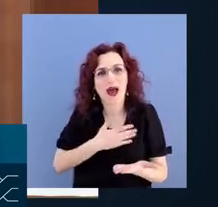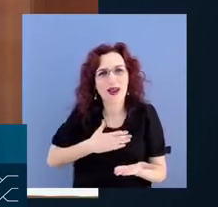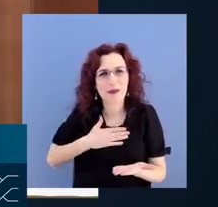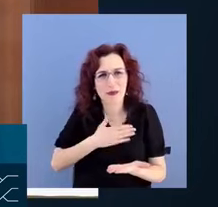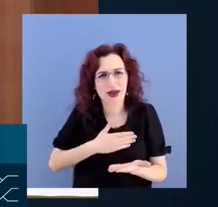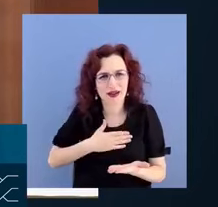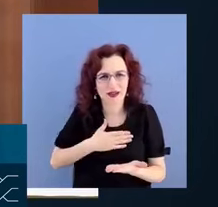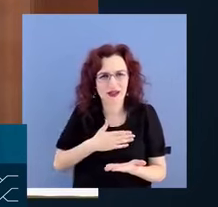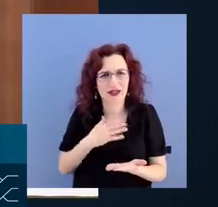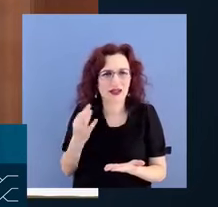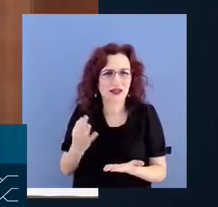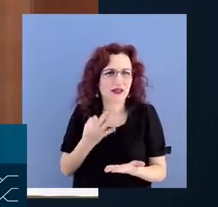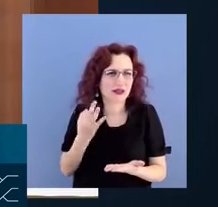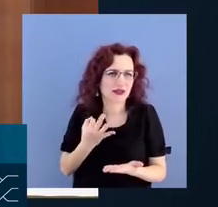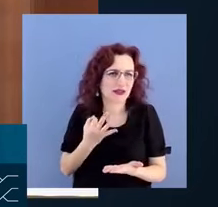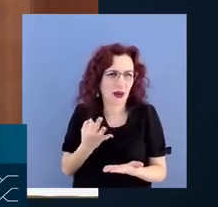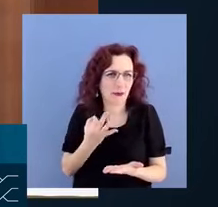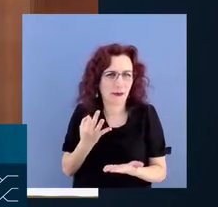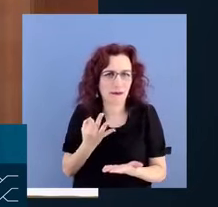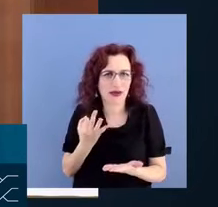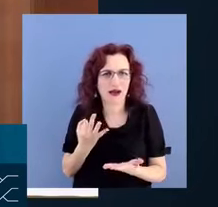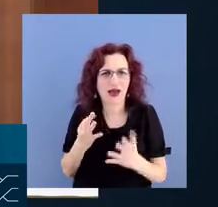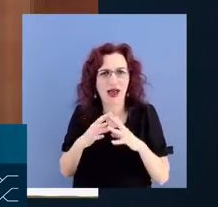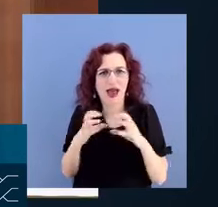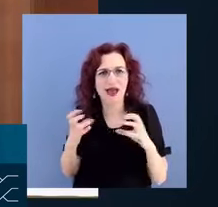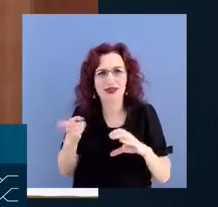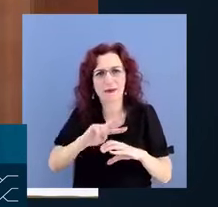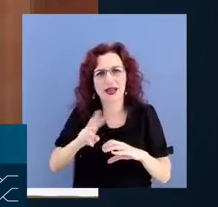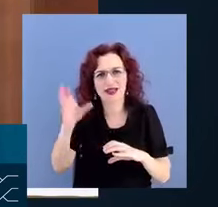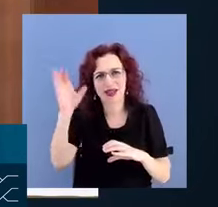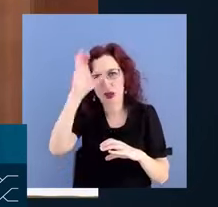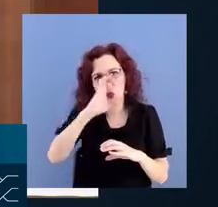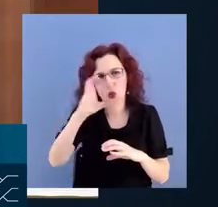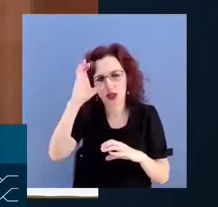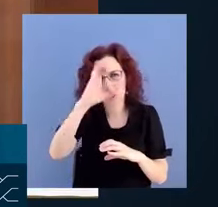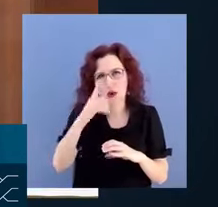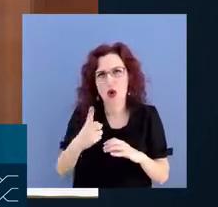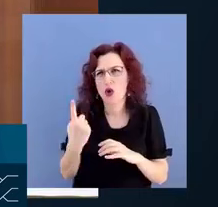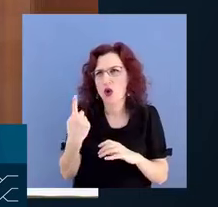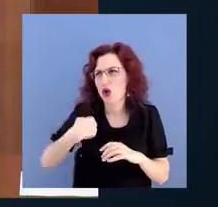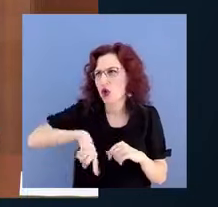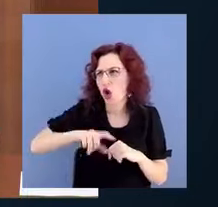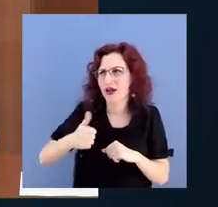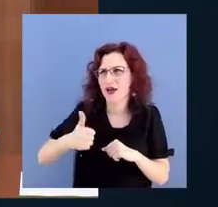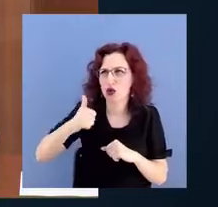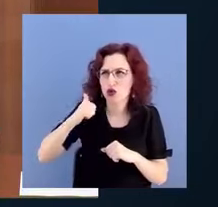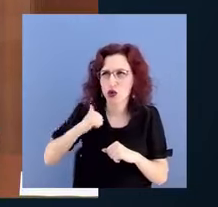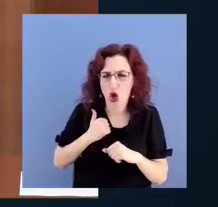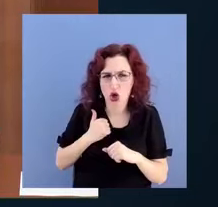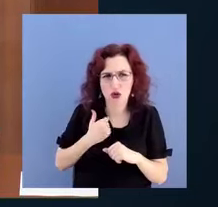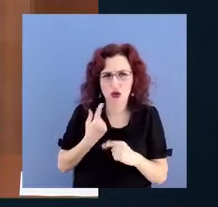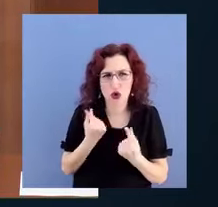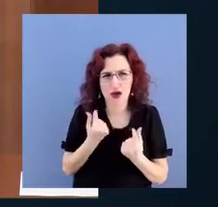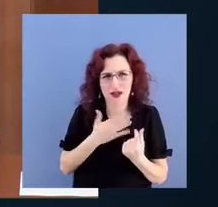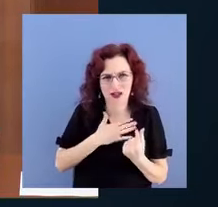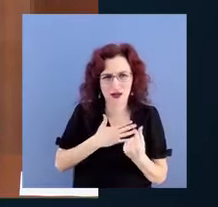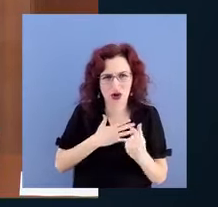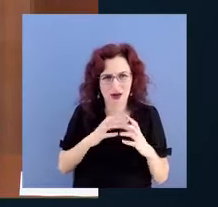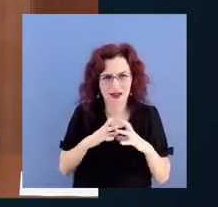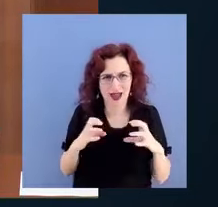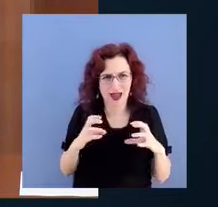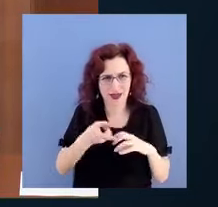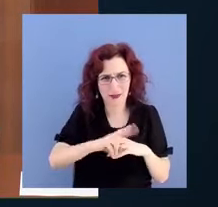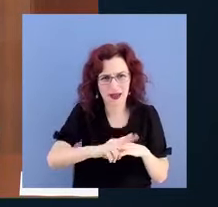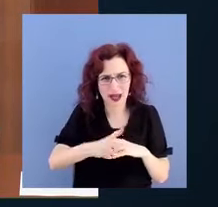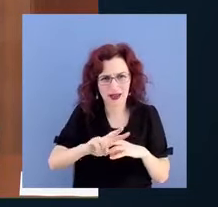del mondo dell'inteprete del turismo noi l'anno scorso abbiamo speso fra risorse proprie dell'ente bilaterale e risorse che ci sono arrivate dall